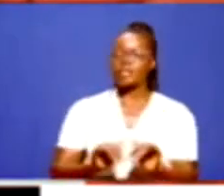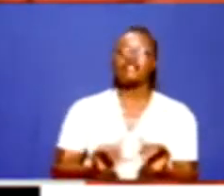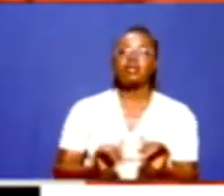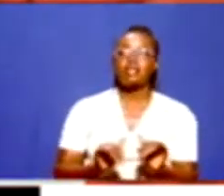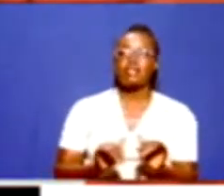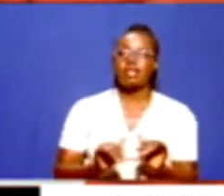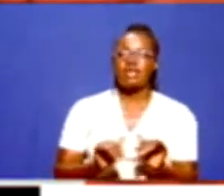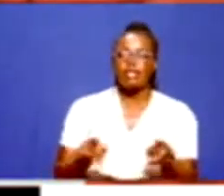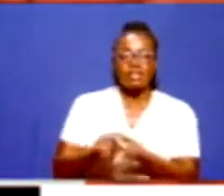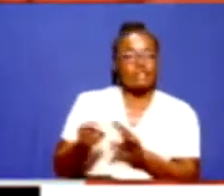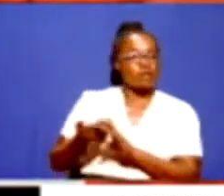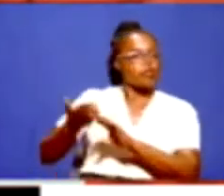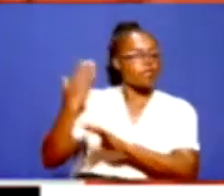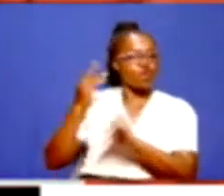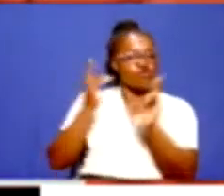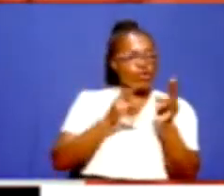tulikuwa nakaa kawaida,